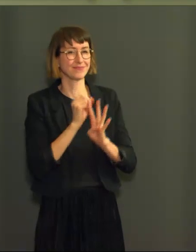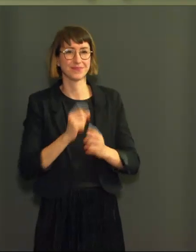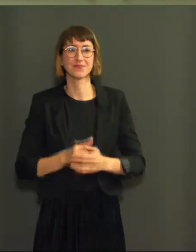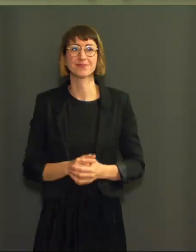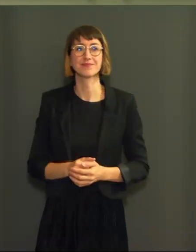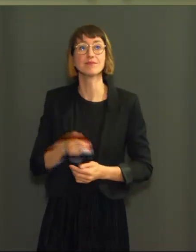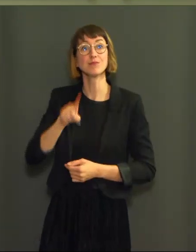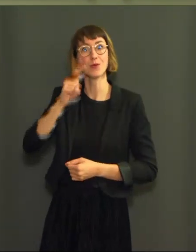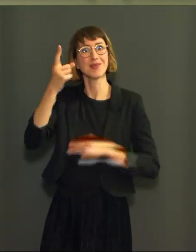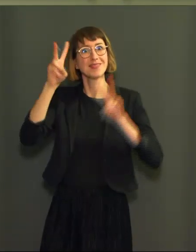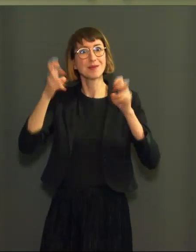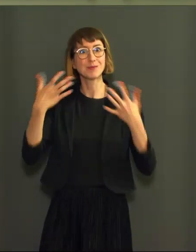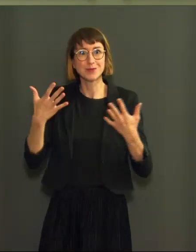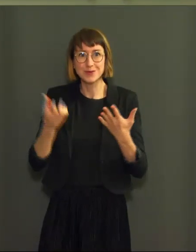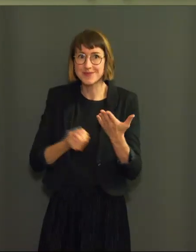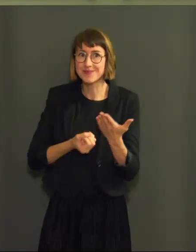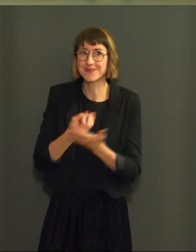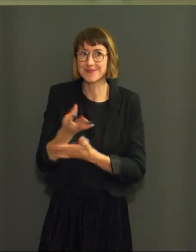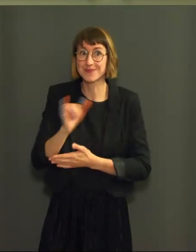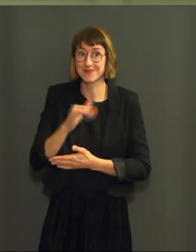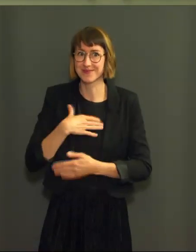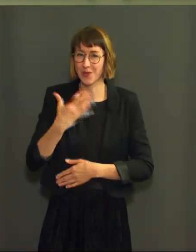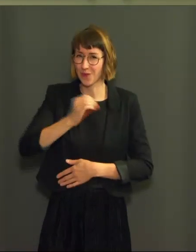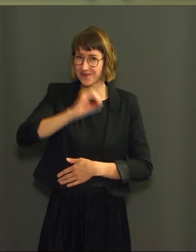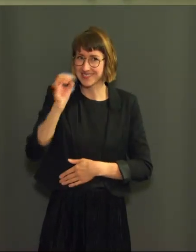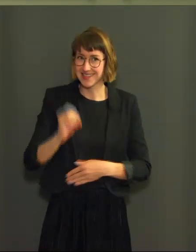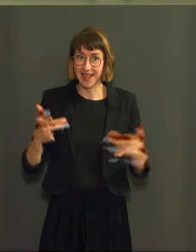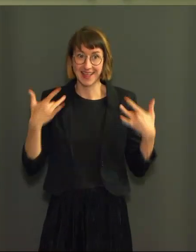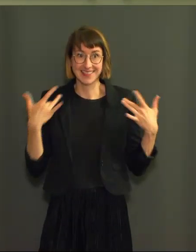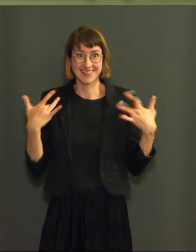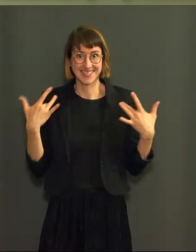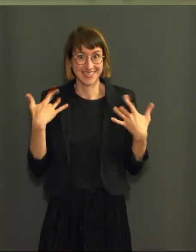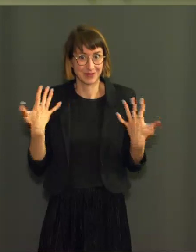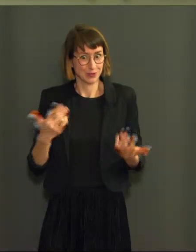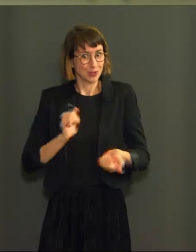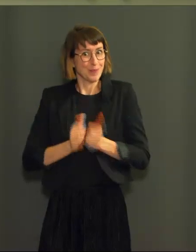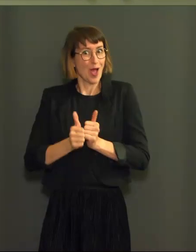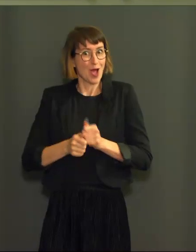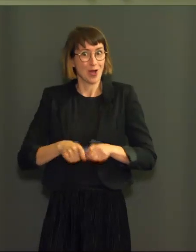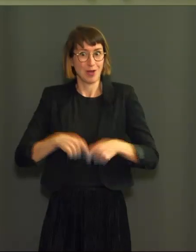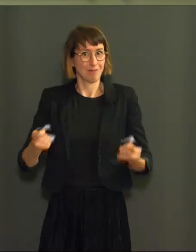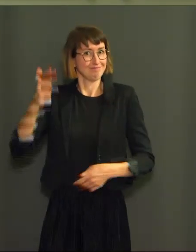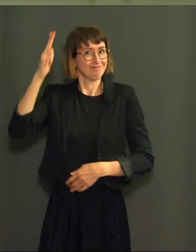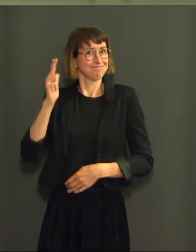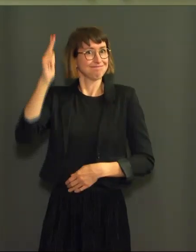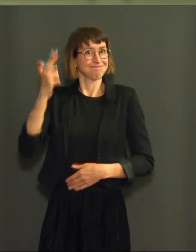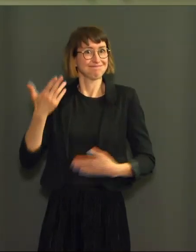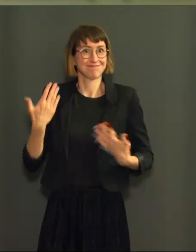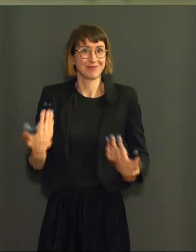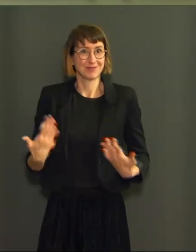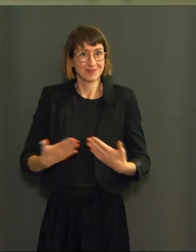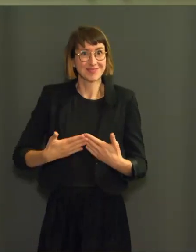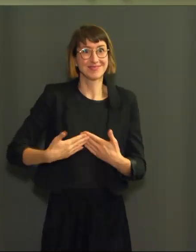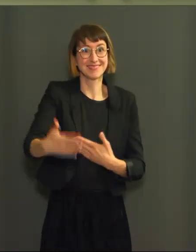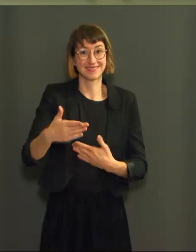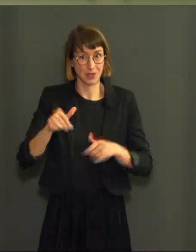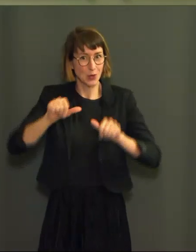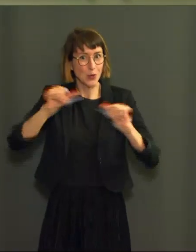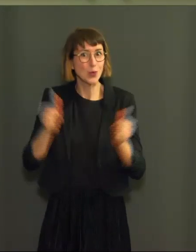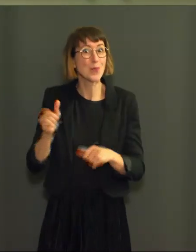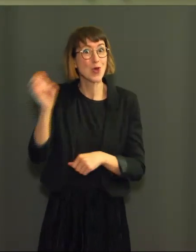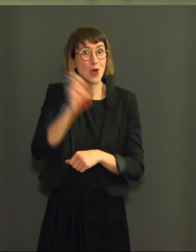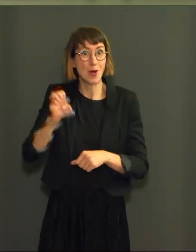officiellement l'été, enfin l'été sportif en tout cas, avec entre autres le championnat d'Europe de football qui commence, le Tour de France qui